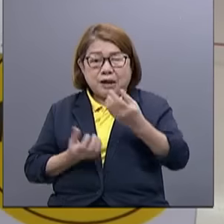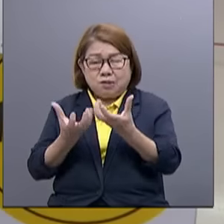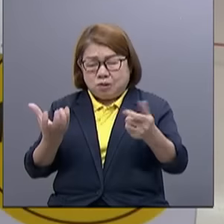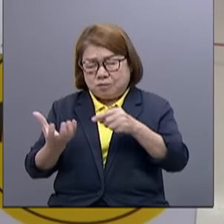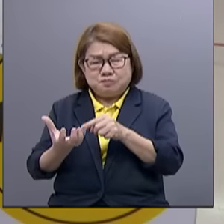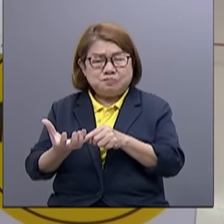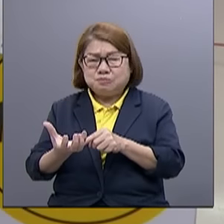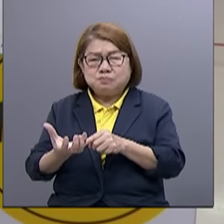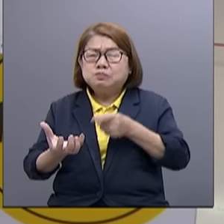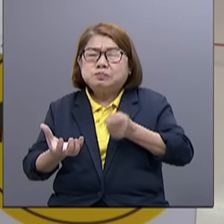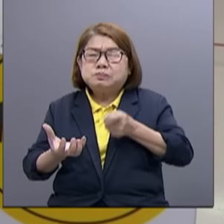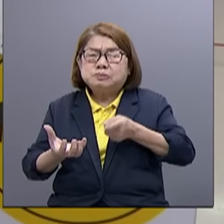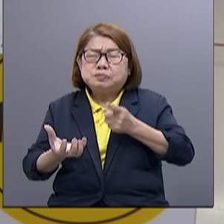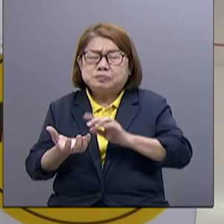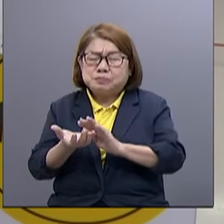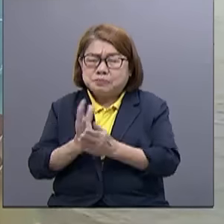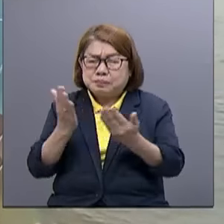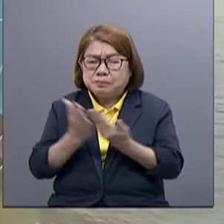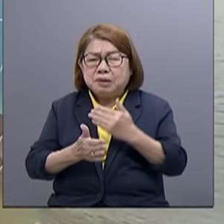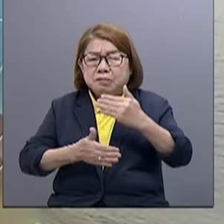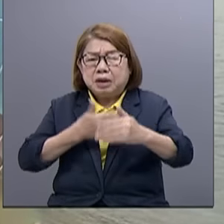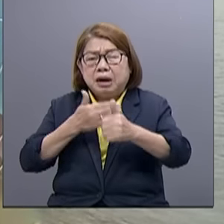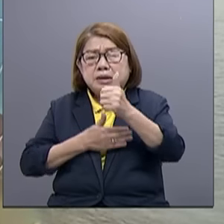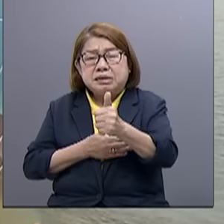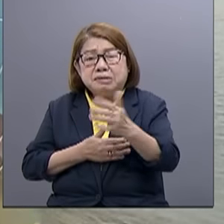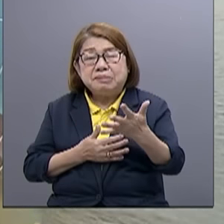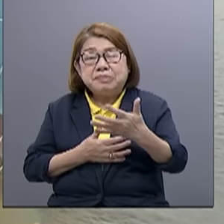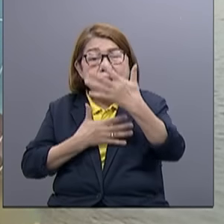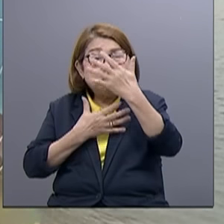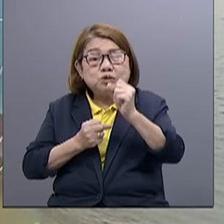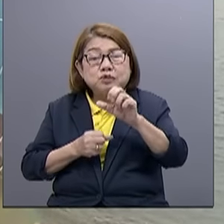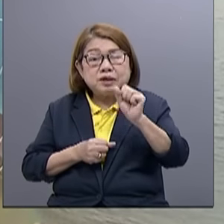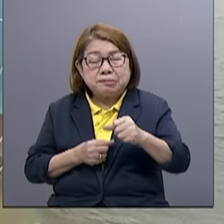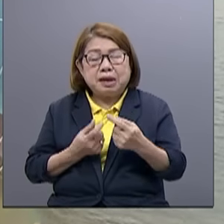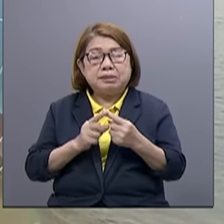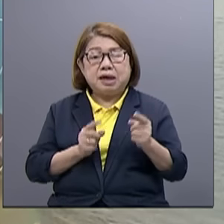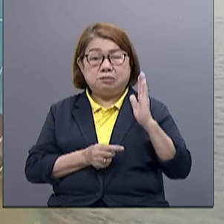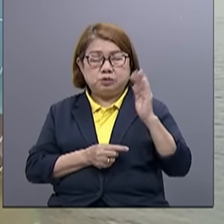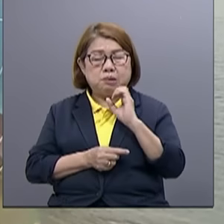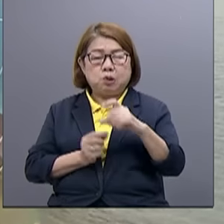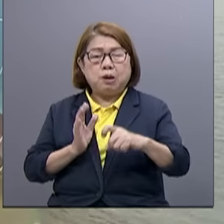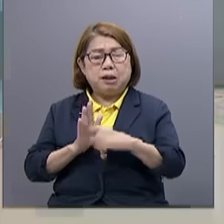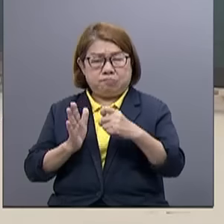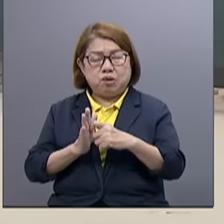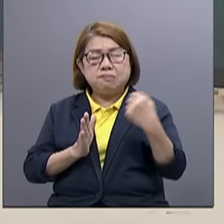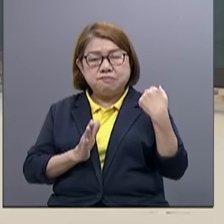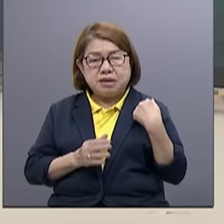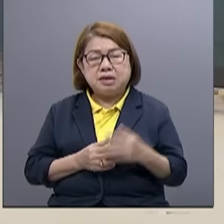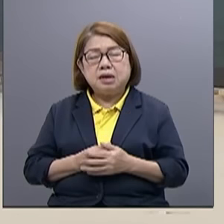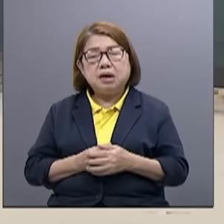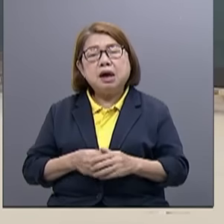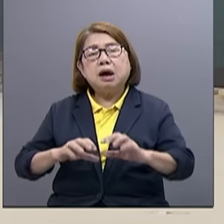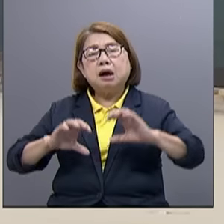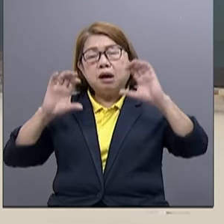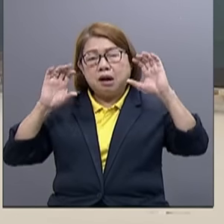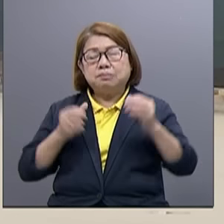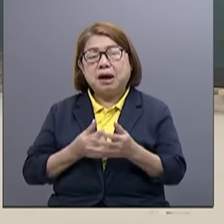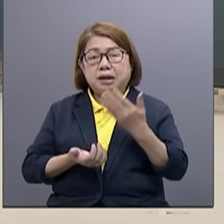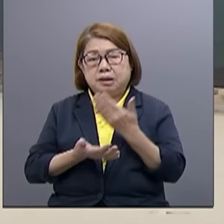พัฒนาไม่น่าสนใจหรือเปล่าคุณสมชายมองว่าสาเหตุหนึ่งนะคะก็มาจากการที่รัฐบล็อกราคาข